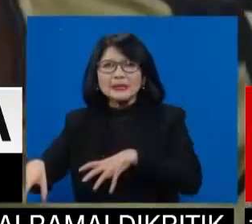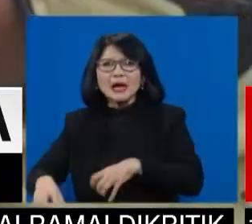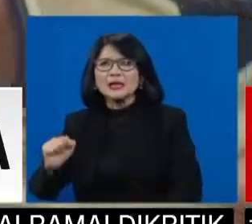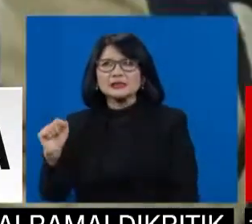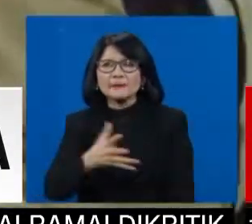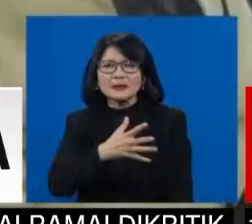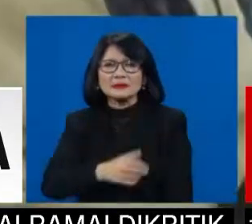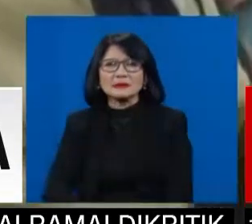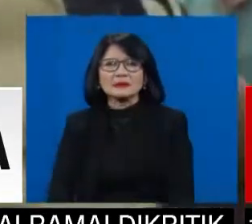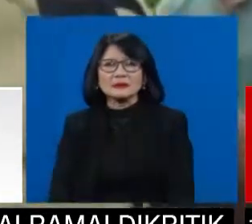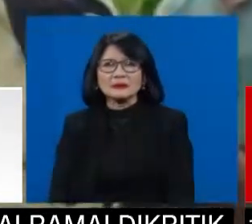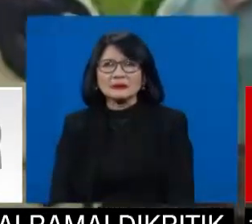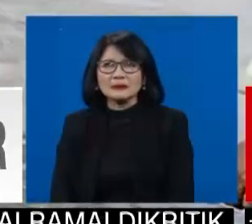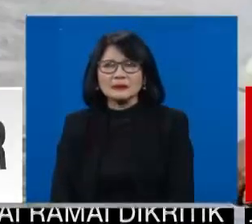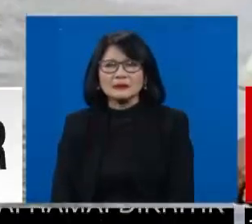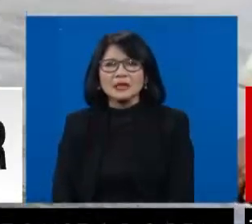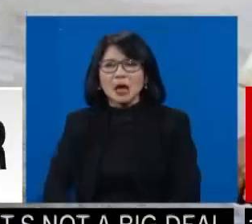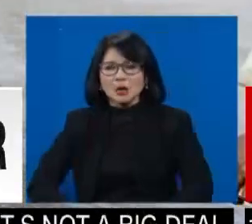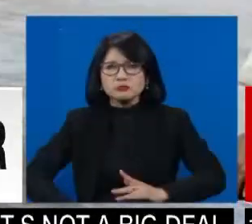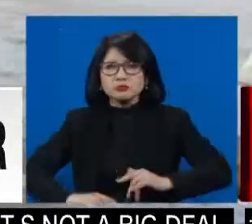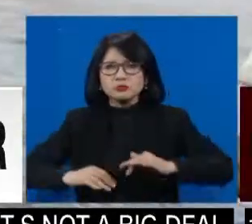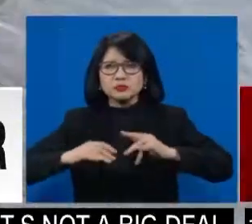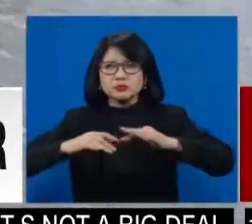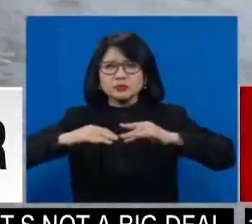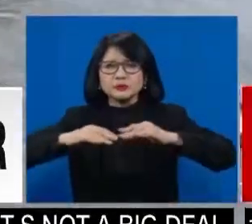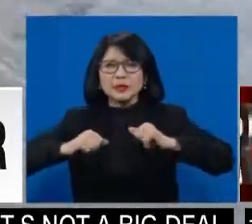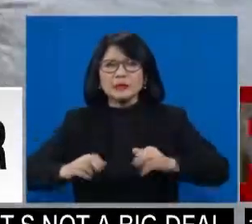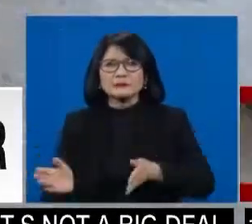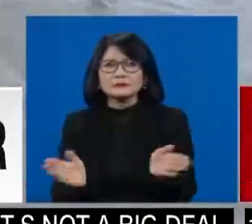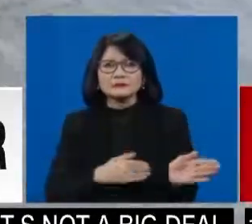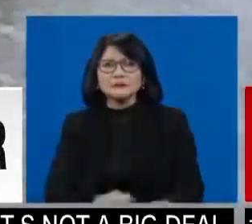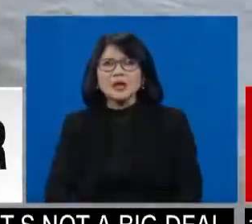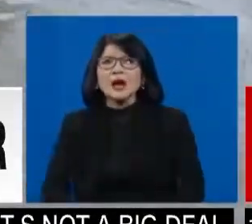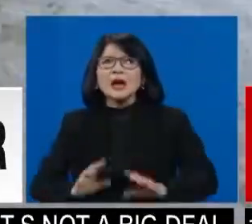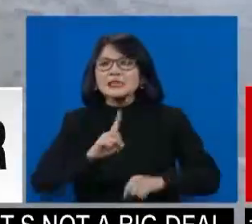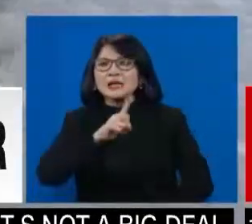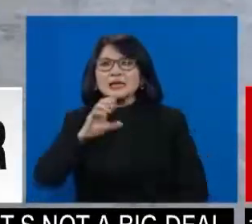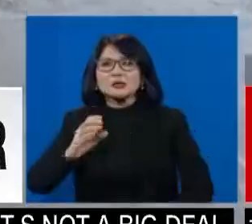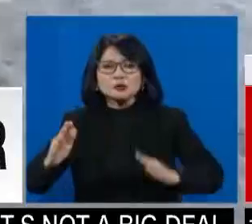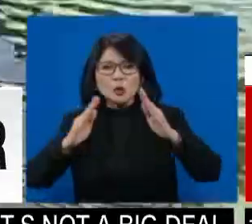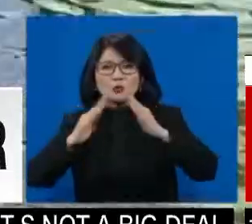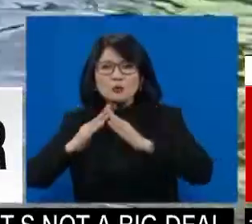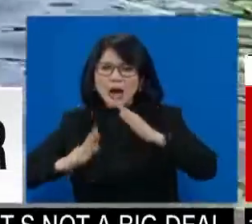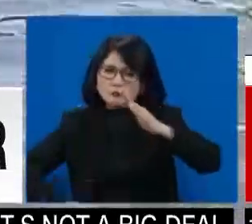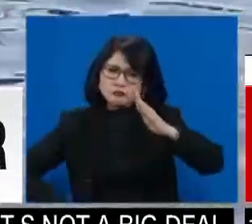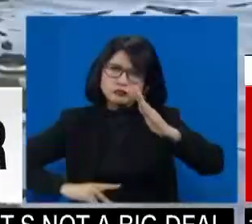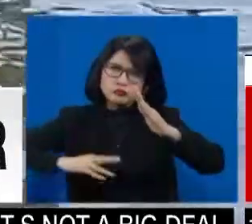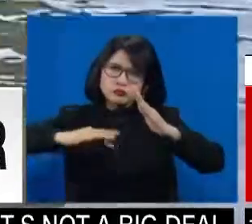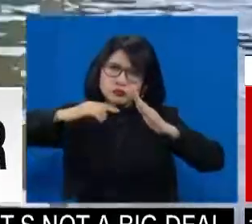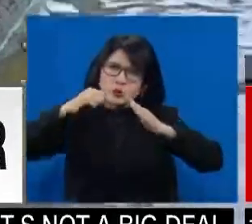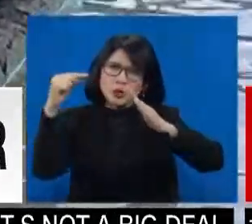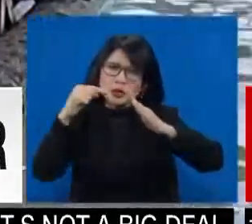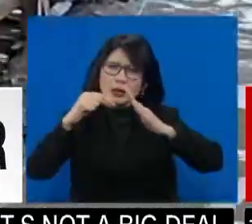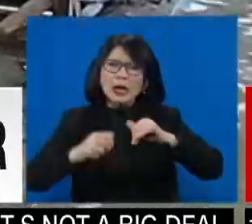lebih kita pergi ke sana menyelamatkan diri Pak. Air. Sementara itu ratusan rumah warga terendam air hingga ketinggian air